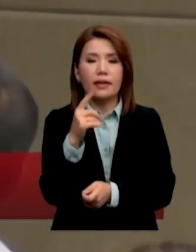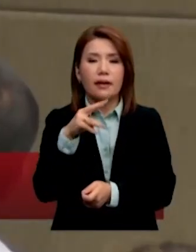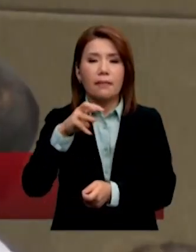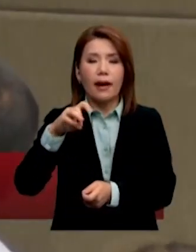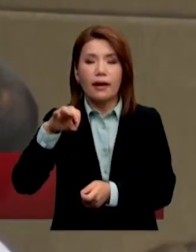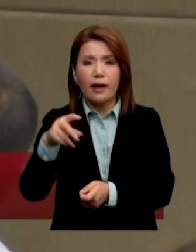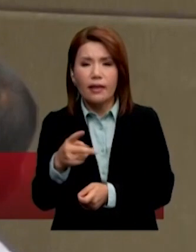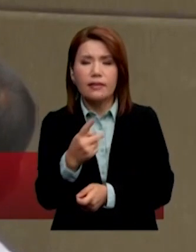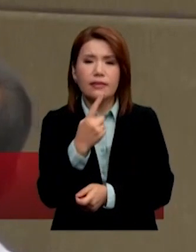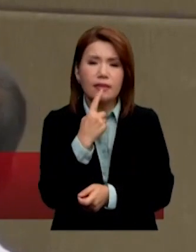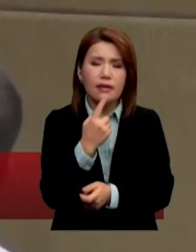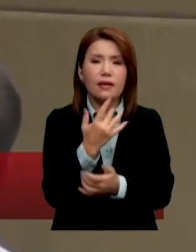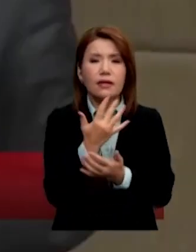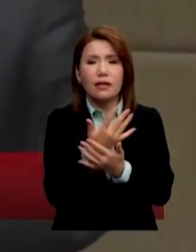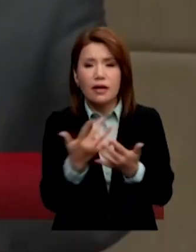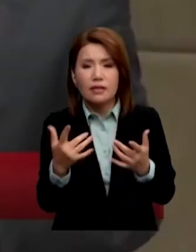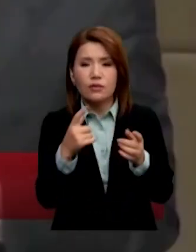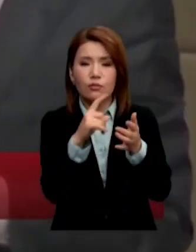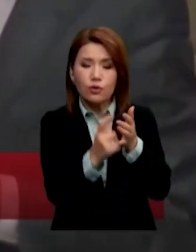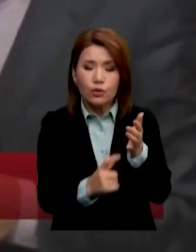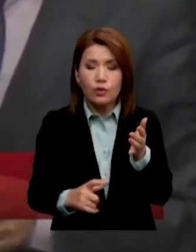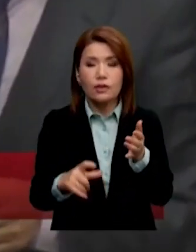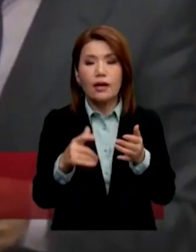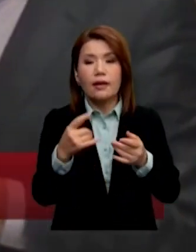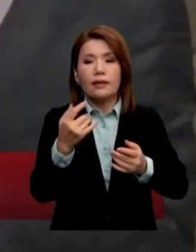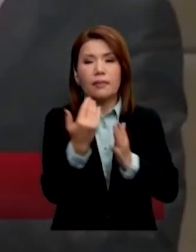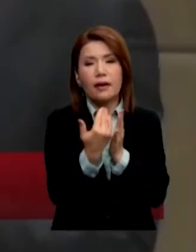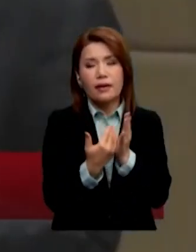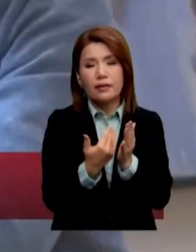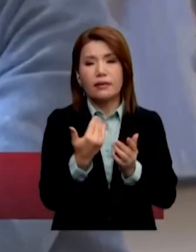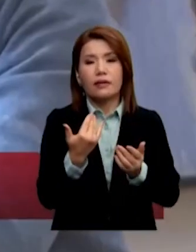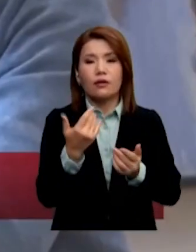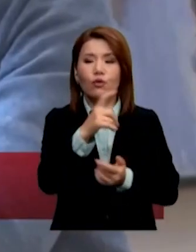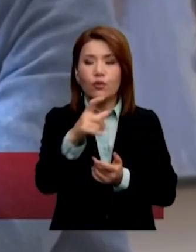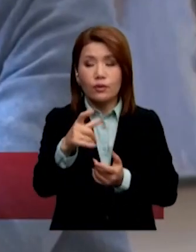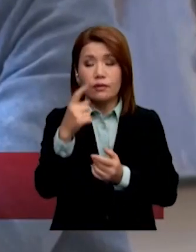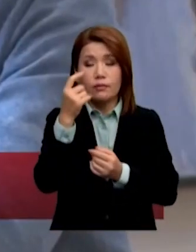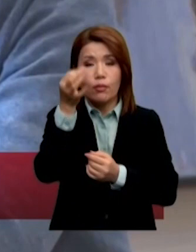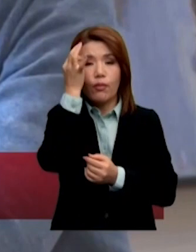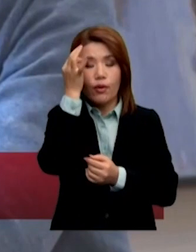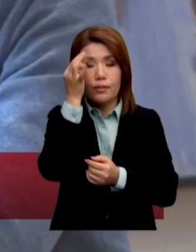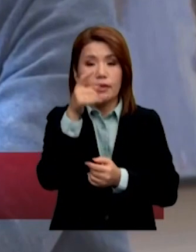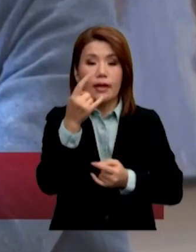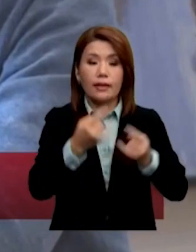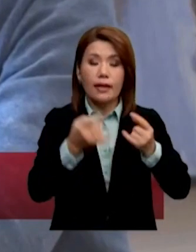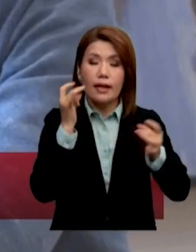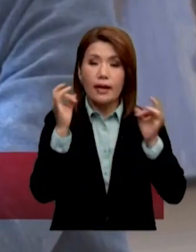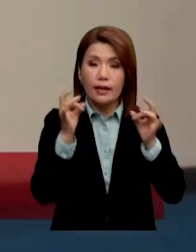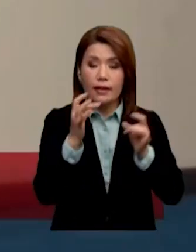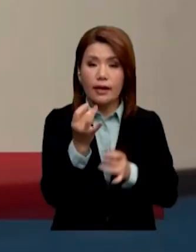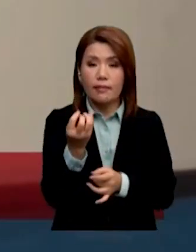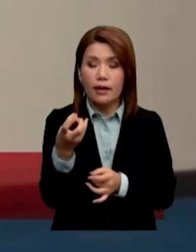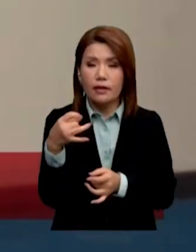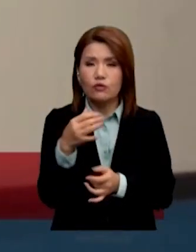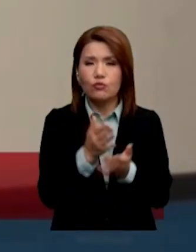болған тіл, сөз мерген, ілік септігі сынды бағдарламалар әлі ел есінде. Қазақстан телерадиокорпорациясында